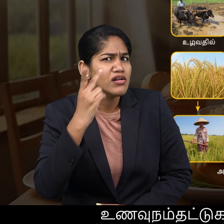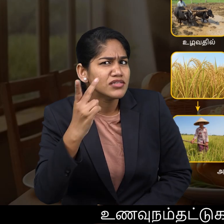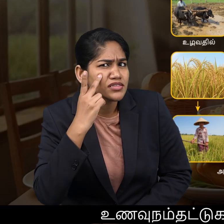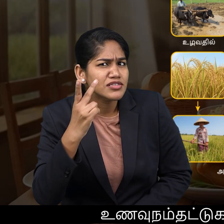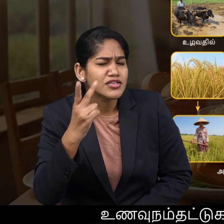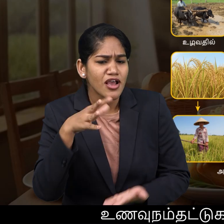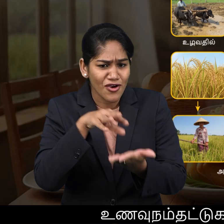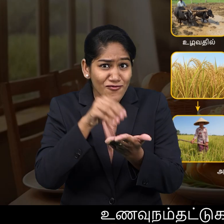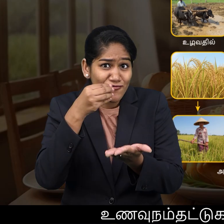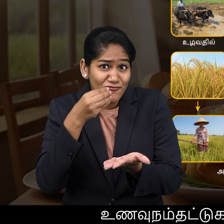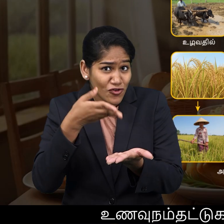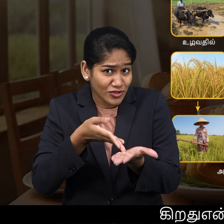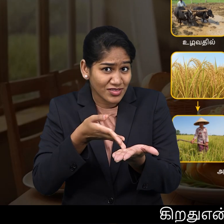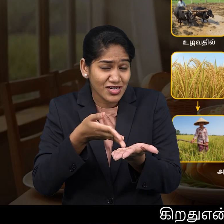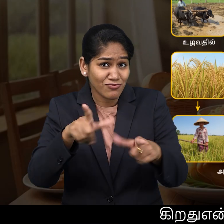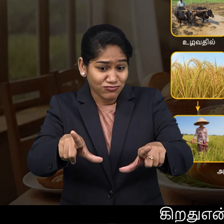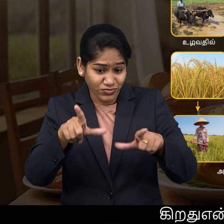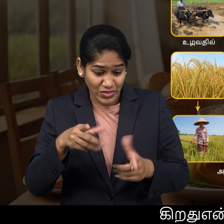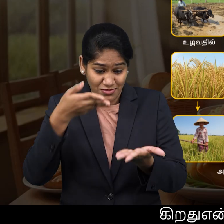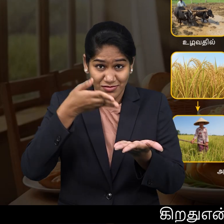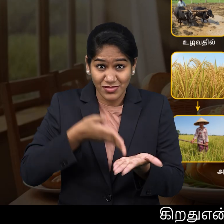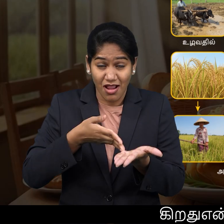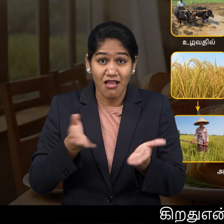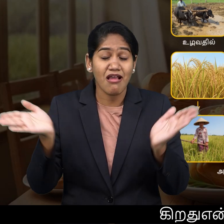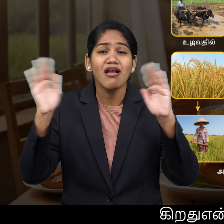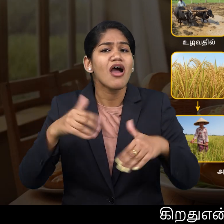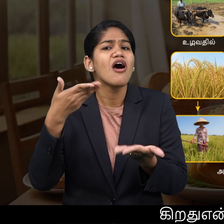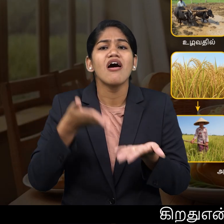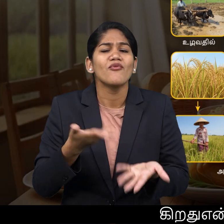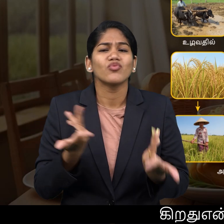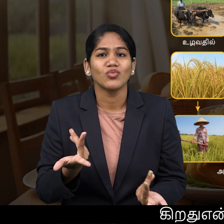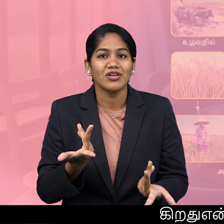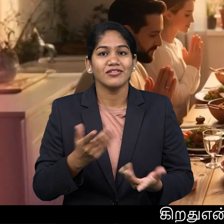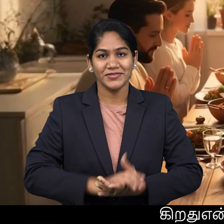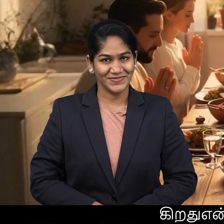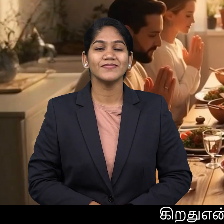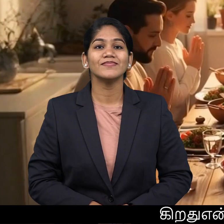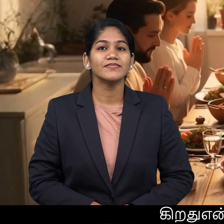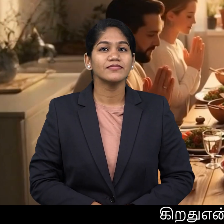உணவு நம் தட்டுகளுக்கு எவ்வாறு சென்றடைகிறது என்பதை பாருங்கள்.